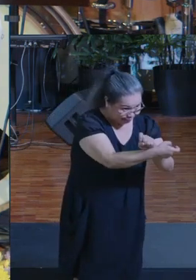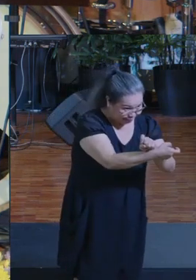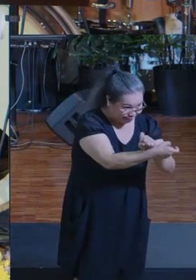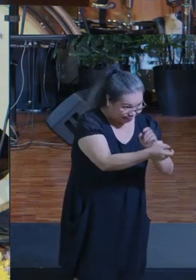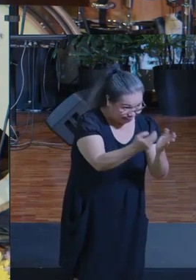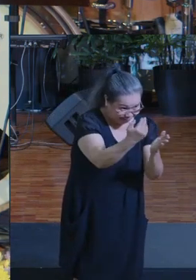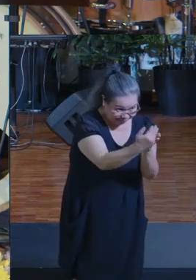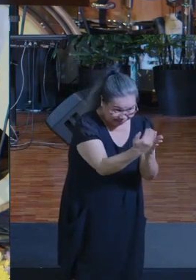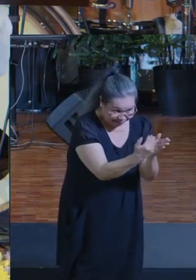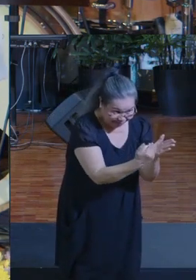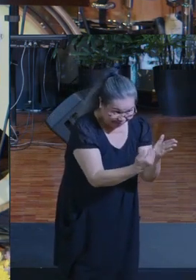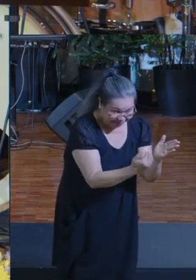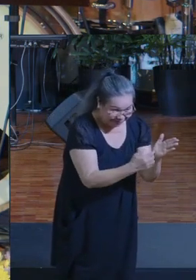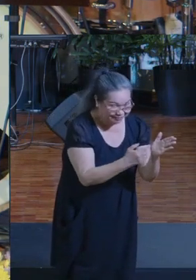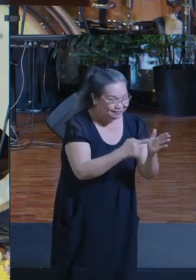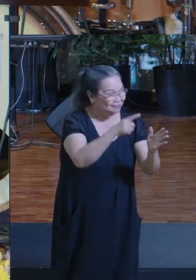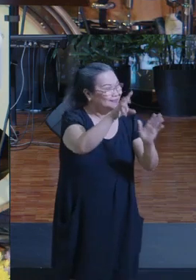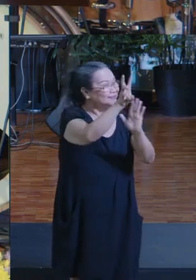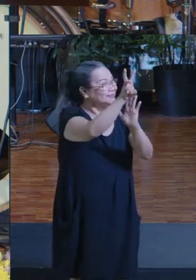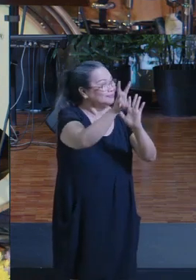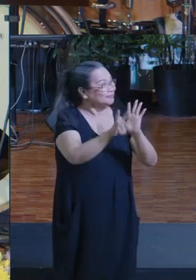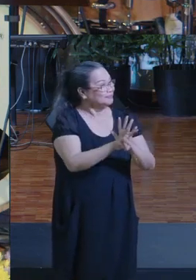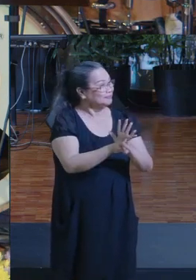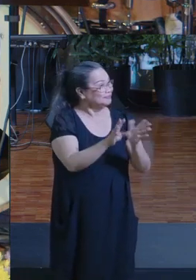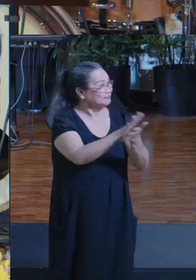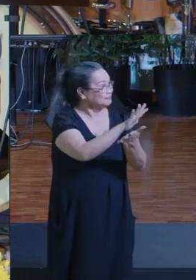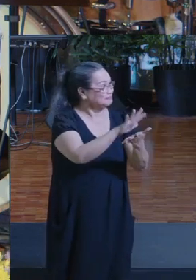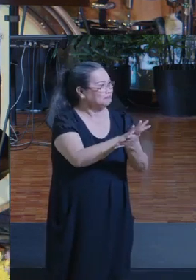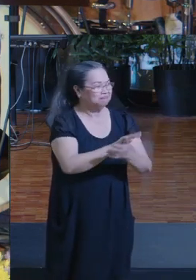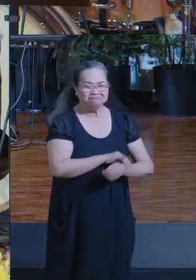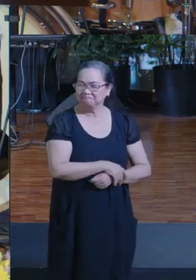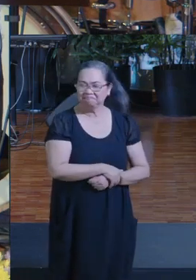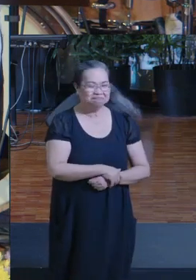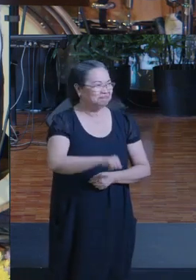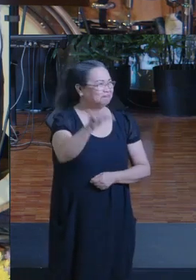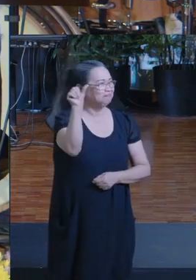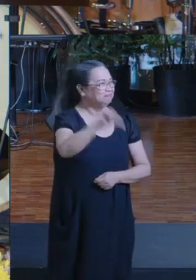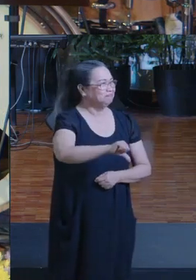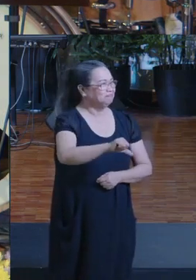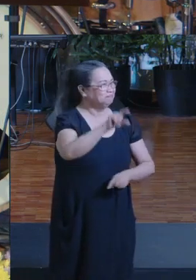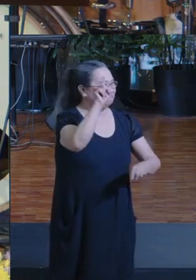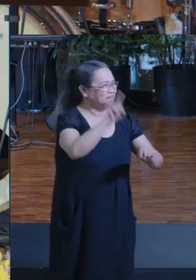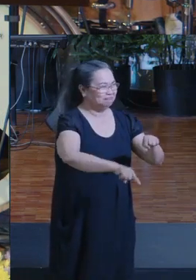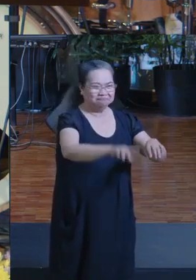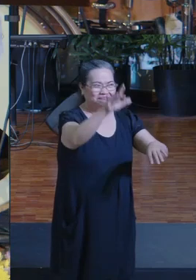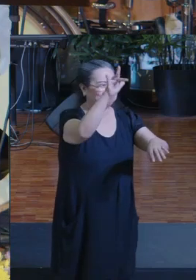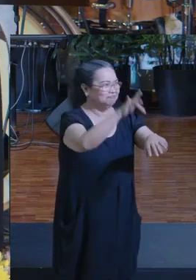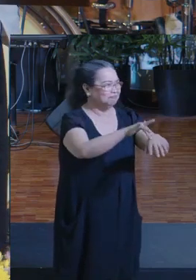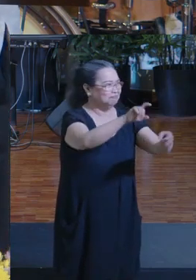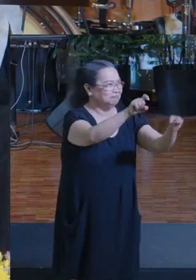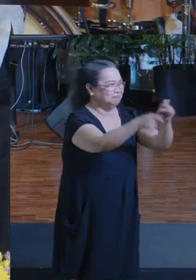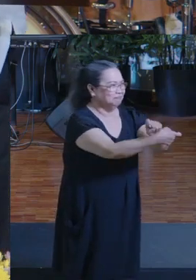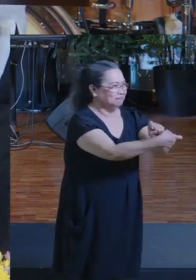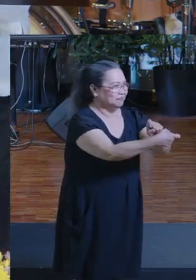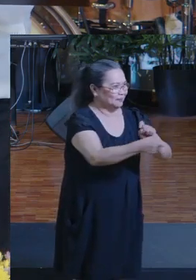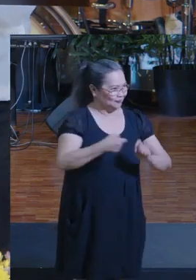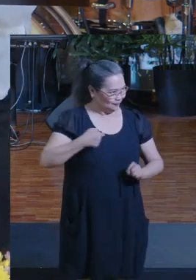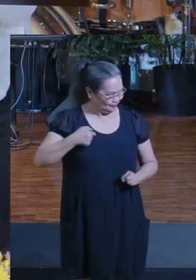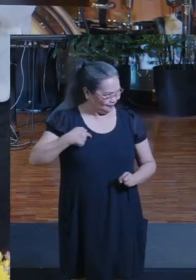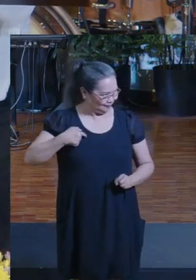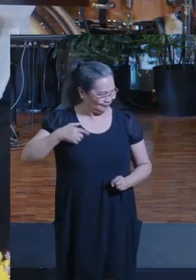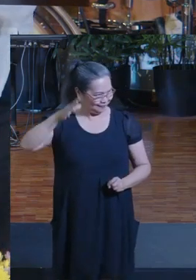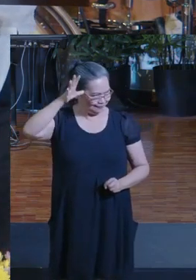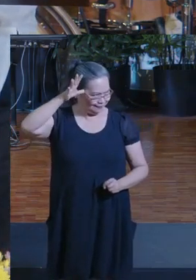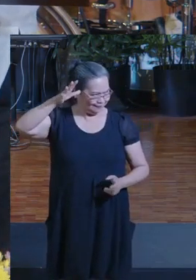yung ipinangakong pagpapala sa kanya. nung gumawa ng last will and testament. Ganun po